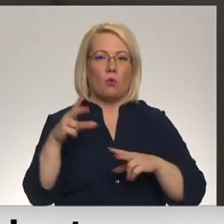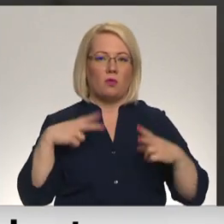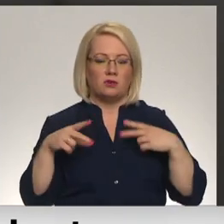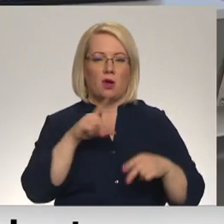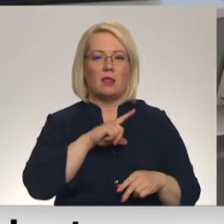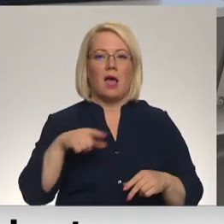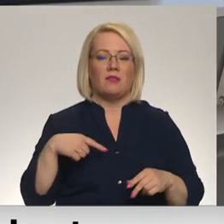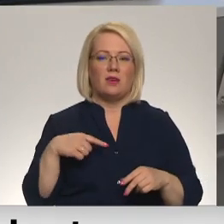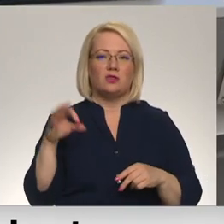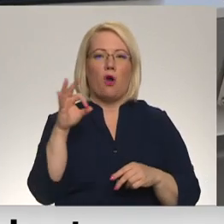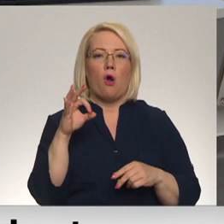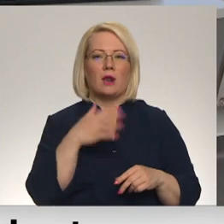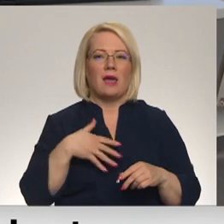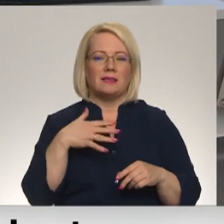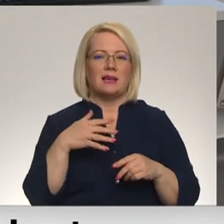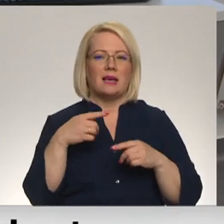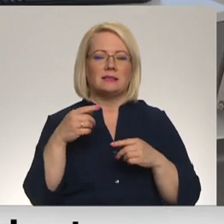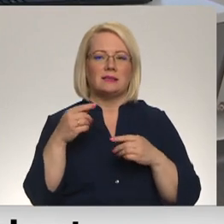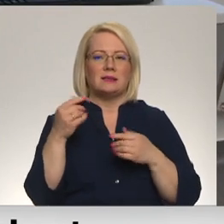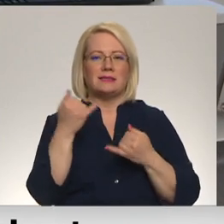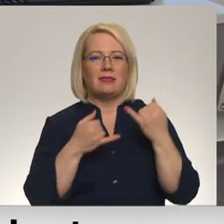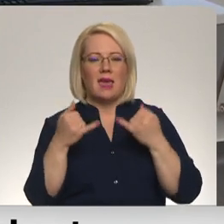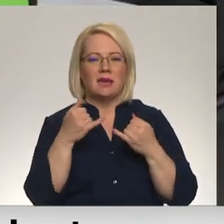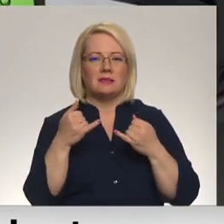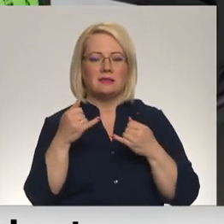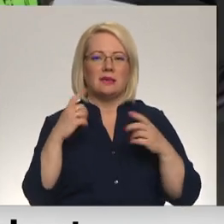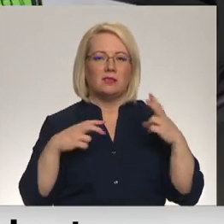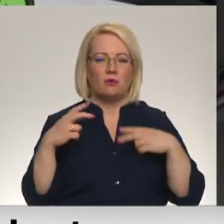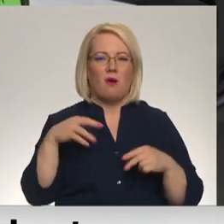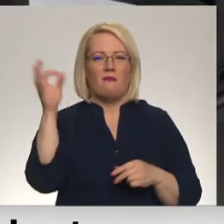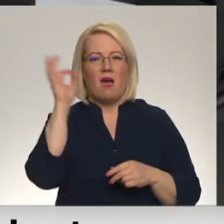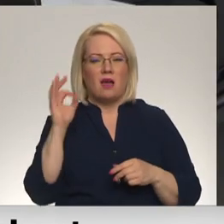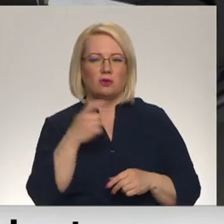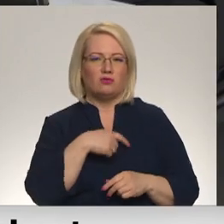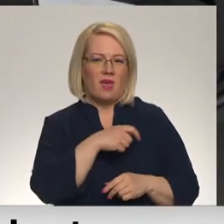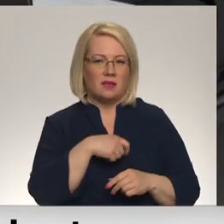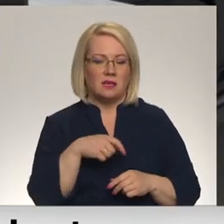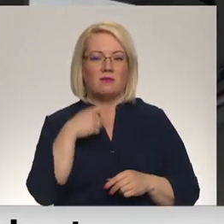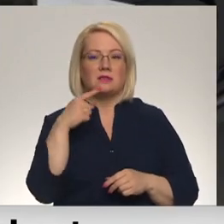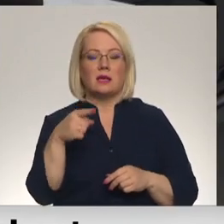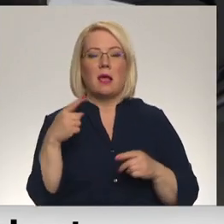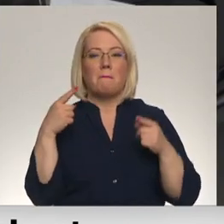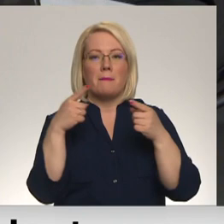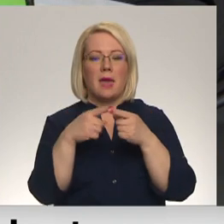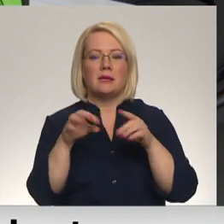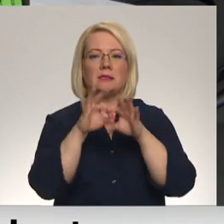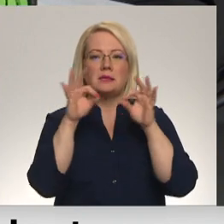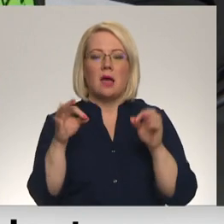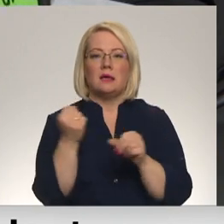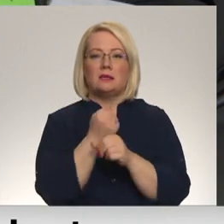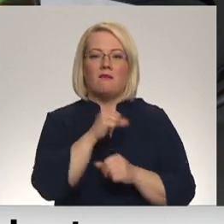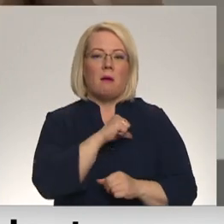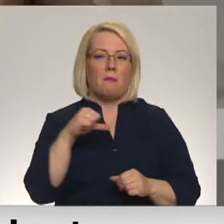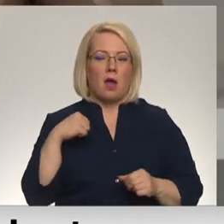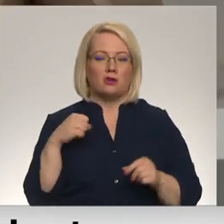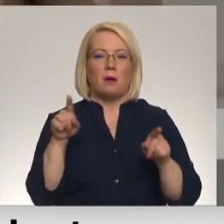Latvijas organiskās sintēzes institūts, arī partneri no Šveices un Vācijas. Medicīnas inženieris stāsta, ka mērķis ir sākt visu izgatavot pašiem,